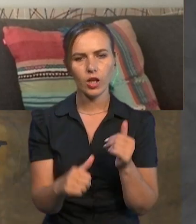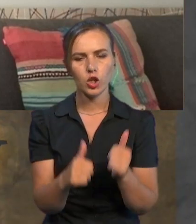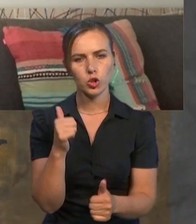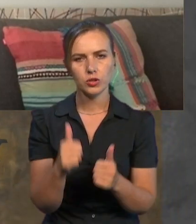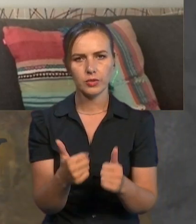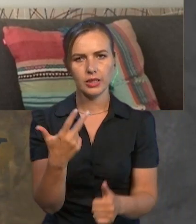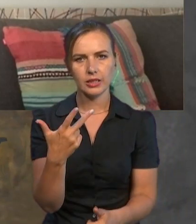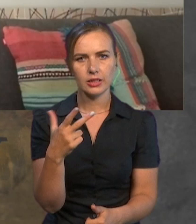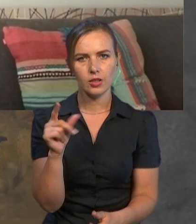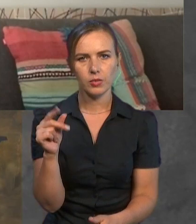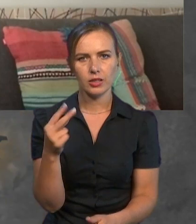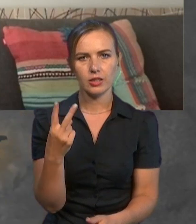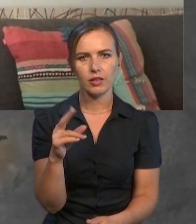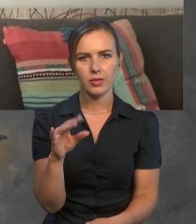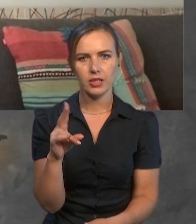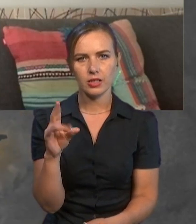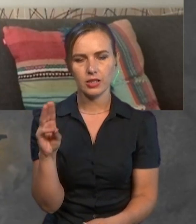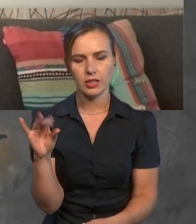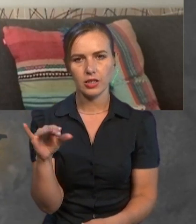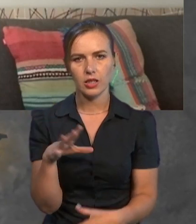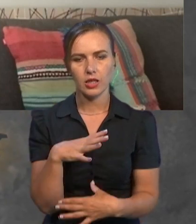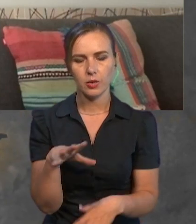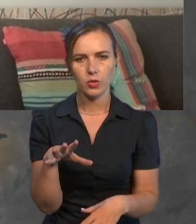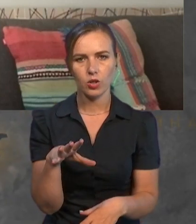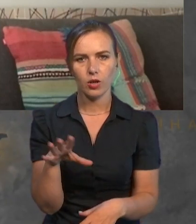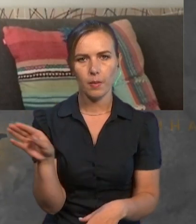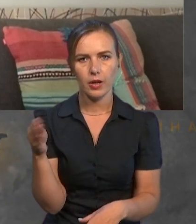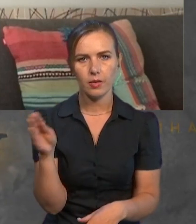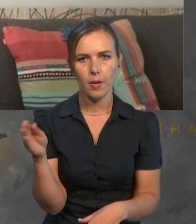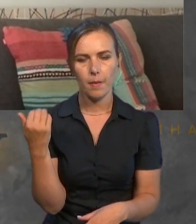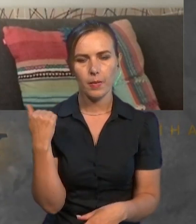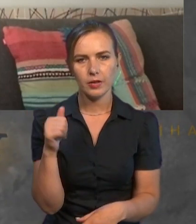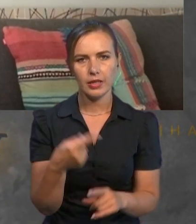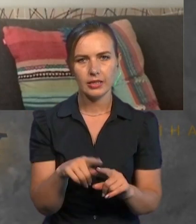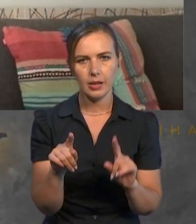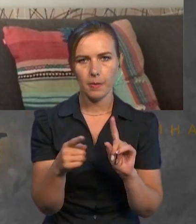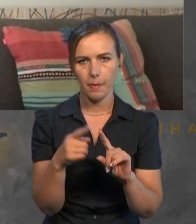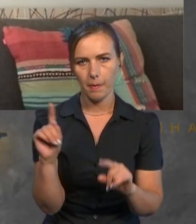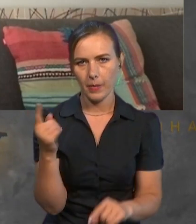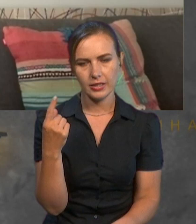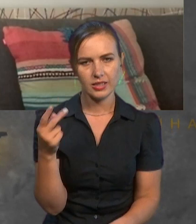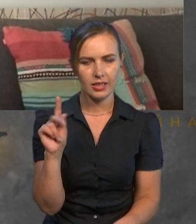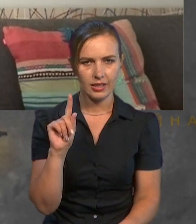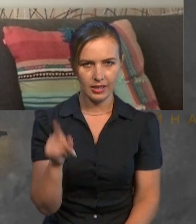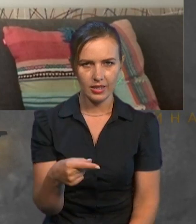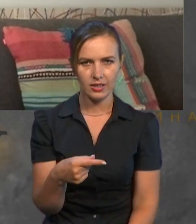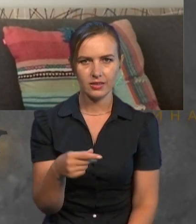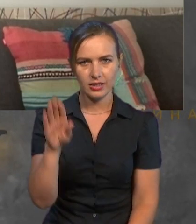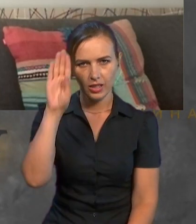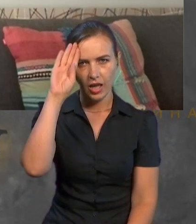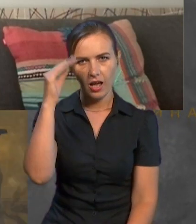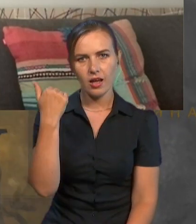парі, 2 в міксті, але в міксті в нього не було на Вімблдоні перемоги, і це перше теж. І він